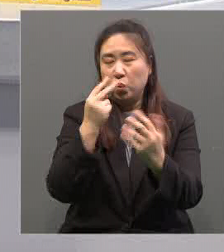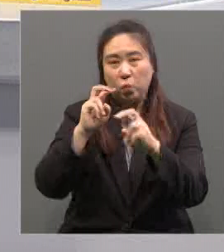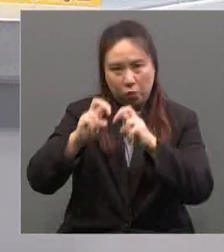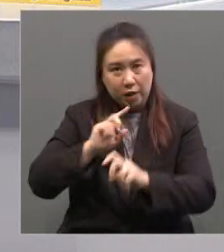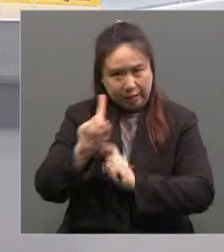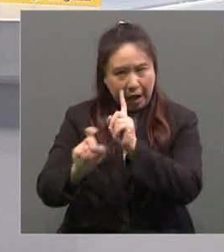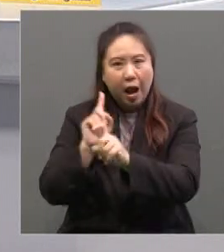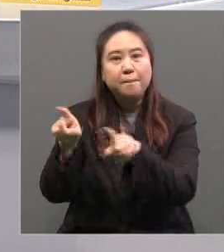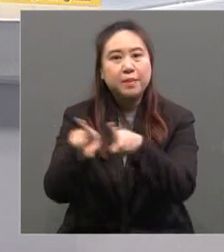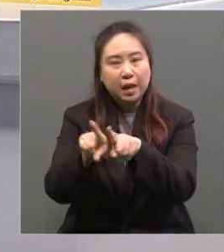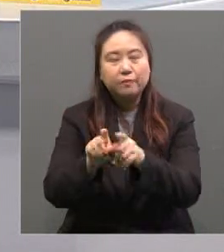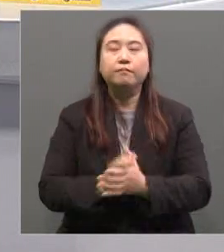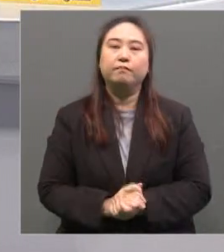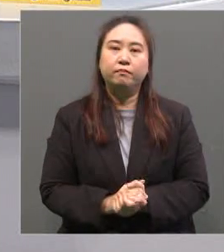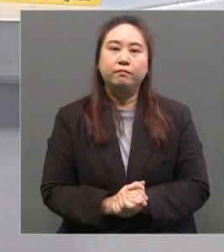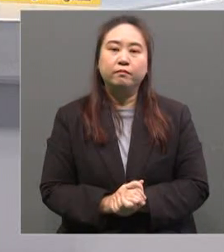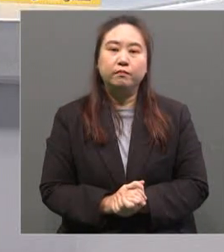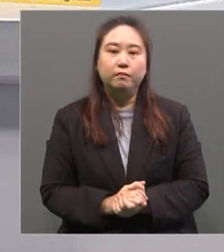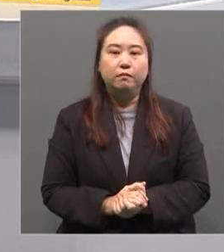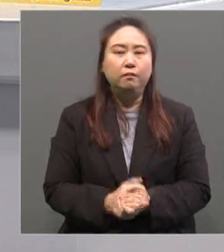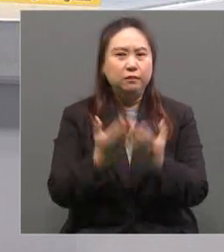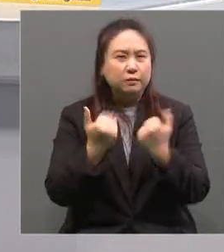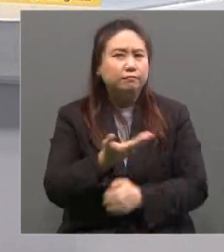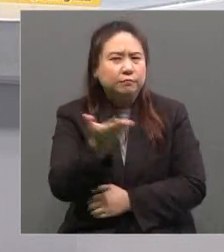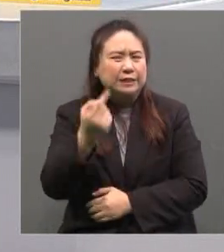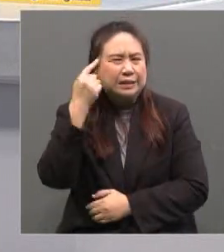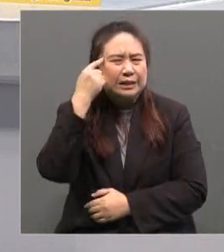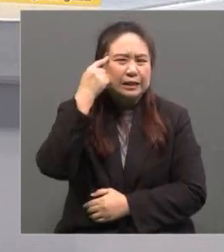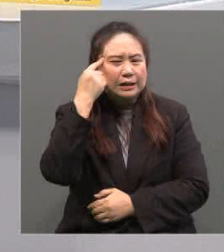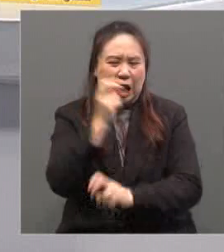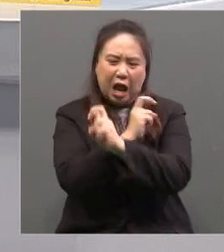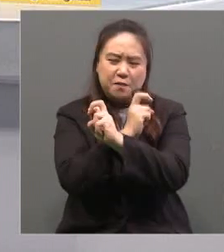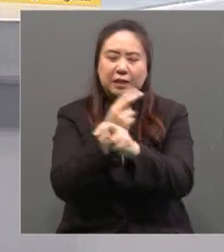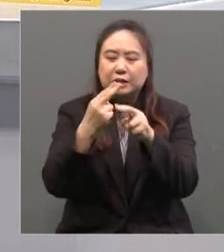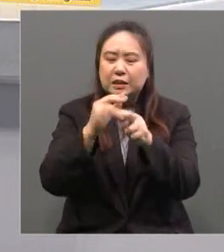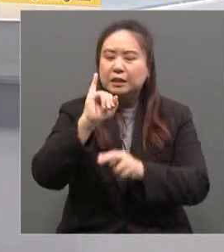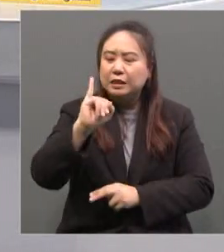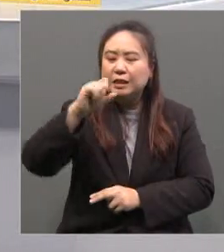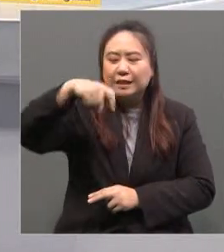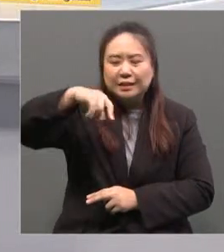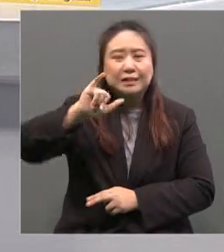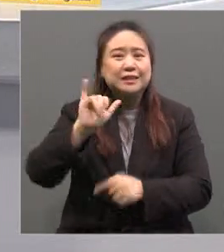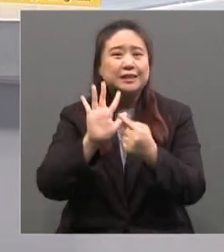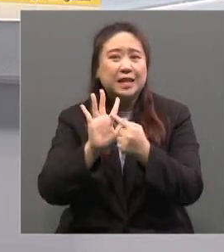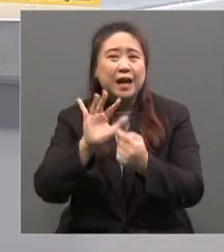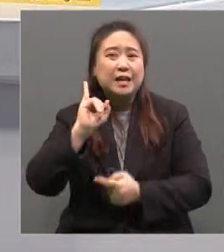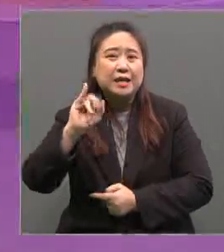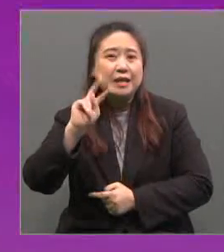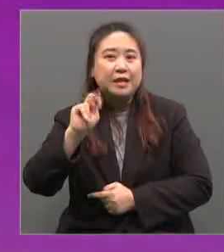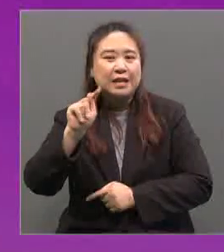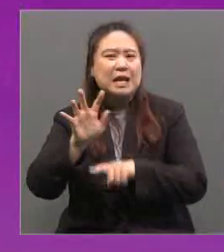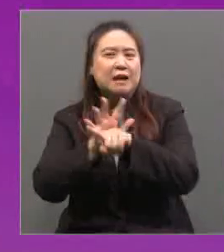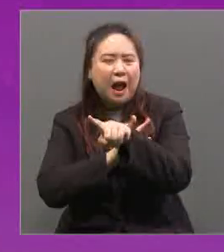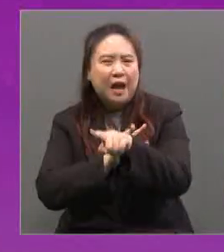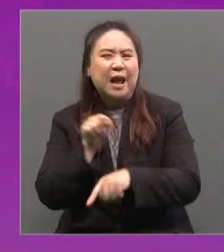คะทีนี้หลายคนค่ะก็อยากจะรู้เหมือนกันว่าไอ้ไซยาไนด์เนี่ยมันคืออะไร ใช่ นะคะจริงๆแล้วเดี๋ยวเราจะพานำความรู้จักกับสารไซยาไน